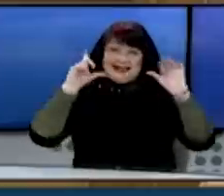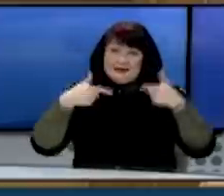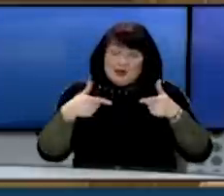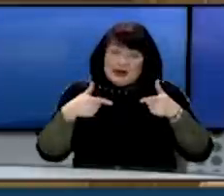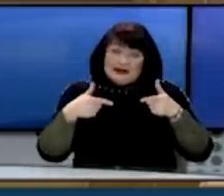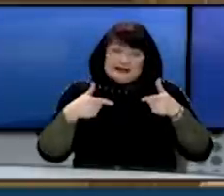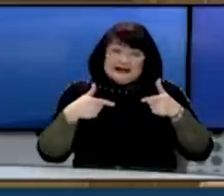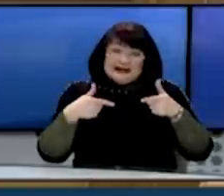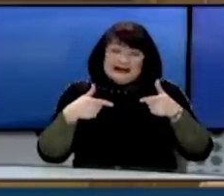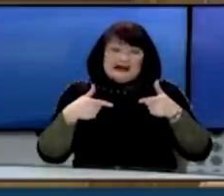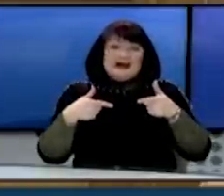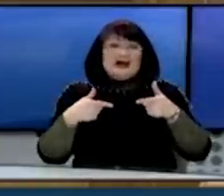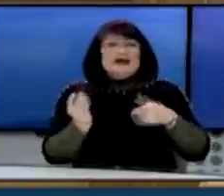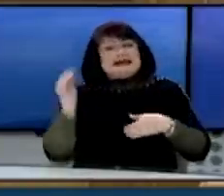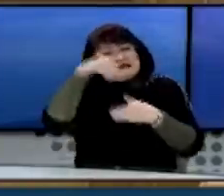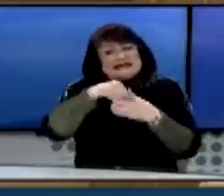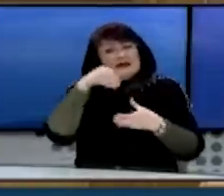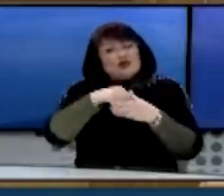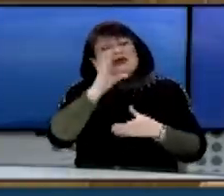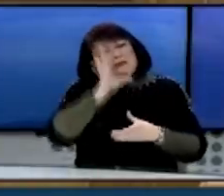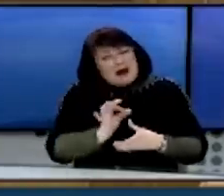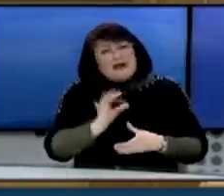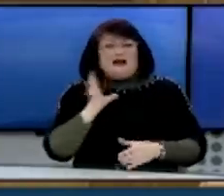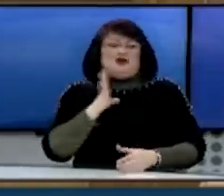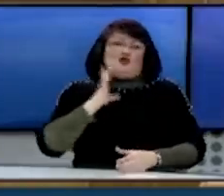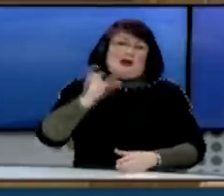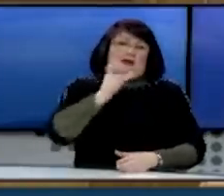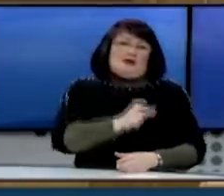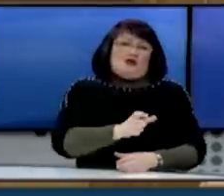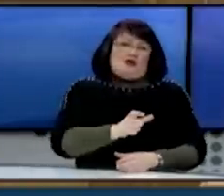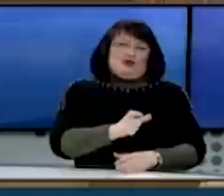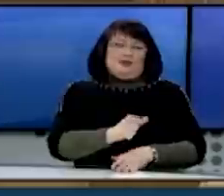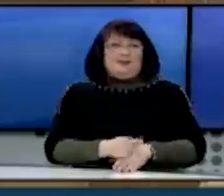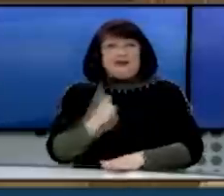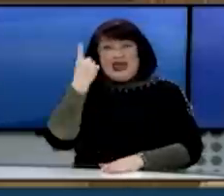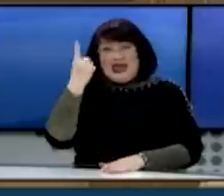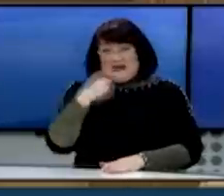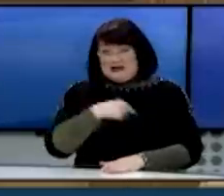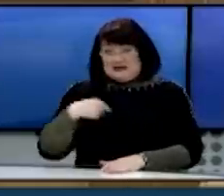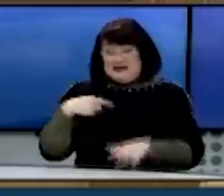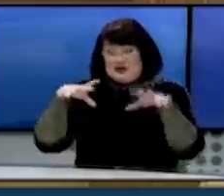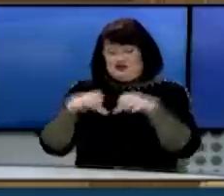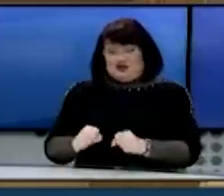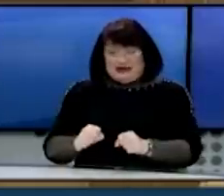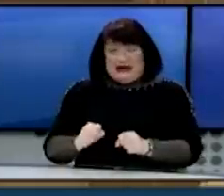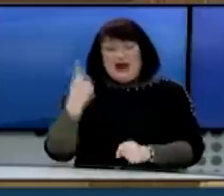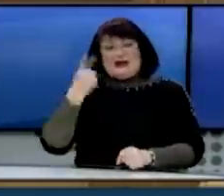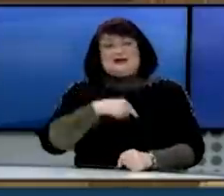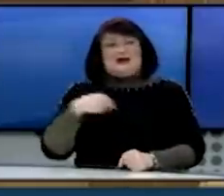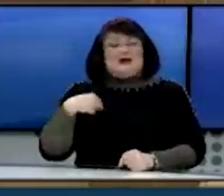δημοκρατία, την ενεργητική συμμετοχή. Γιατί η αρχή του ενός τελικά που δεν